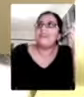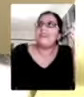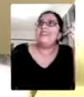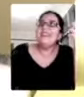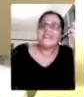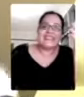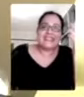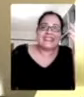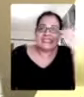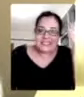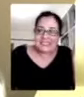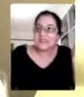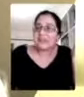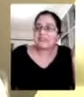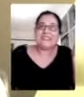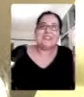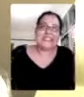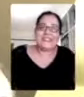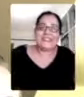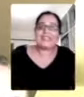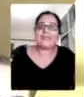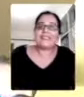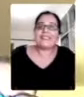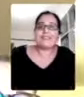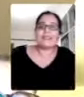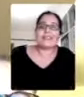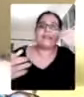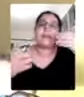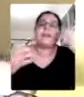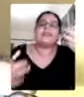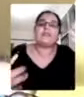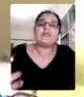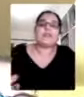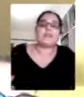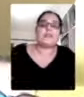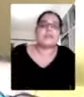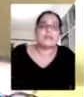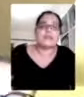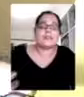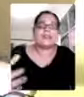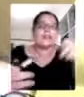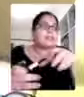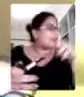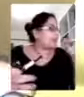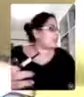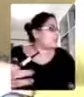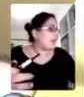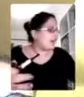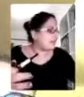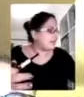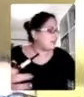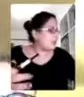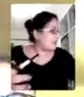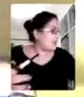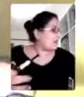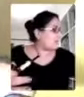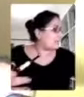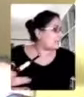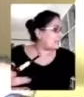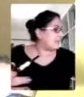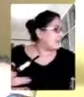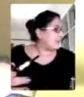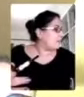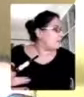patron kendisini kovdu falan filan gibi durumlar. Ben politik olarak doğru olamadım. Şahin'in onu da